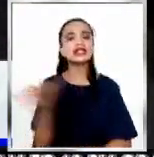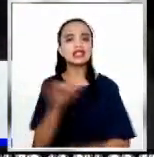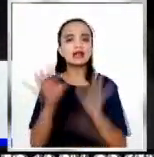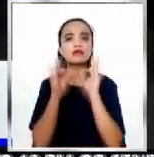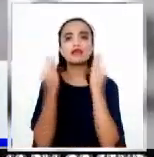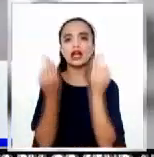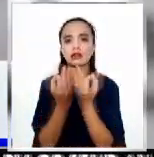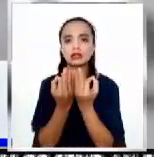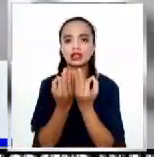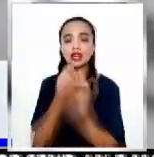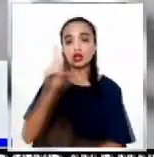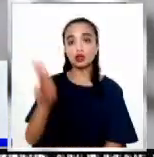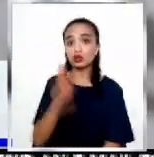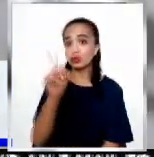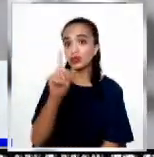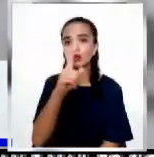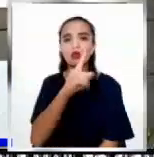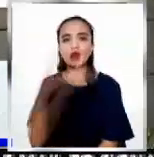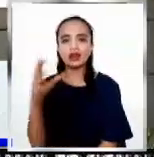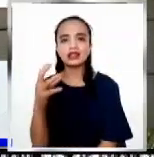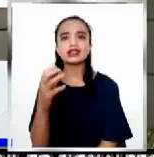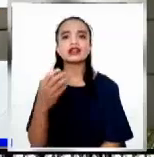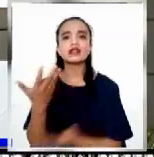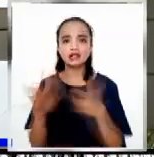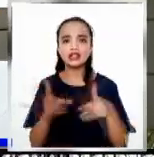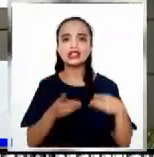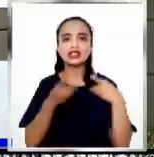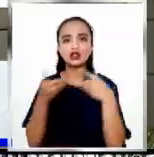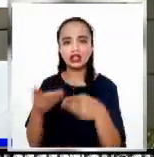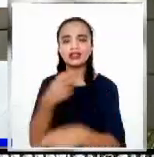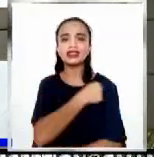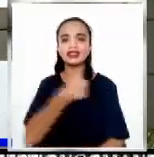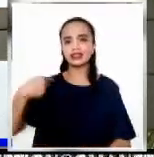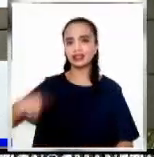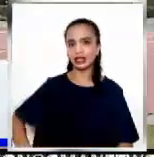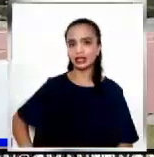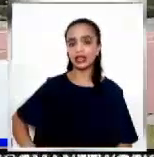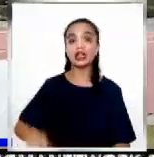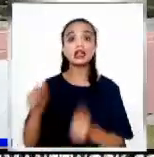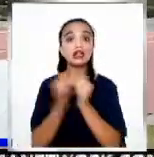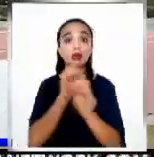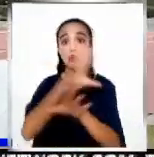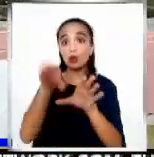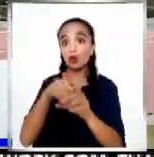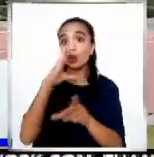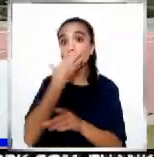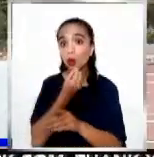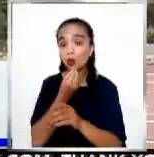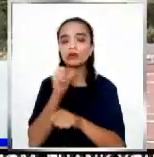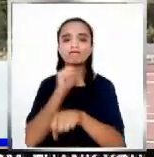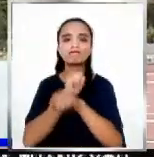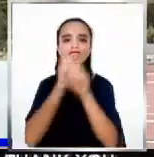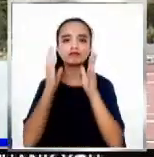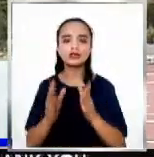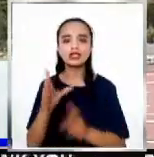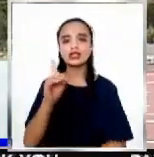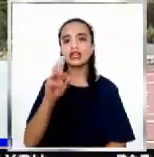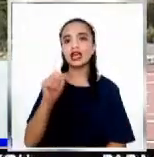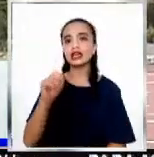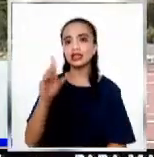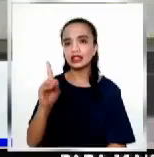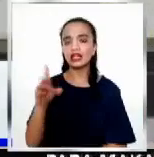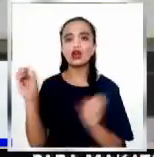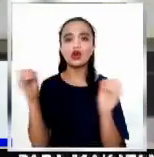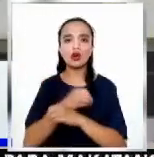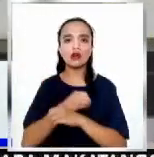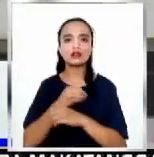100,000 na doses na dinonate ng China. Kasama rito ang mga empleyado ng DND, Office of Civil Defense, Government Arsenal,